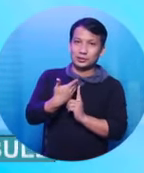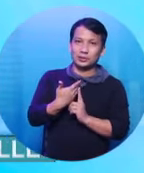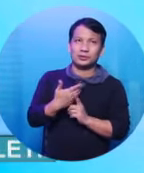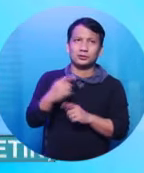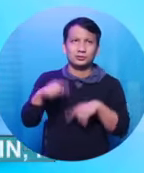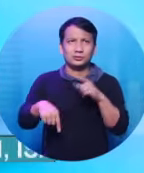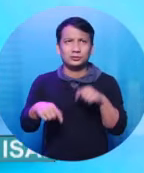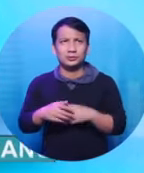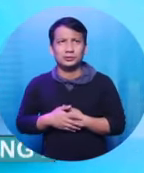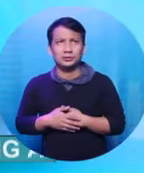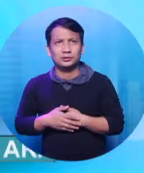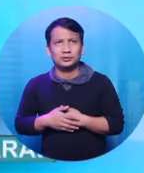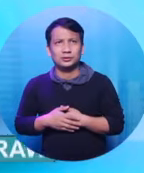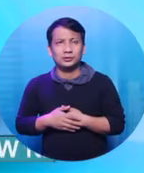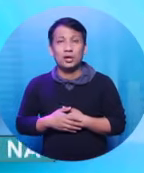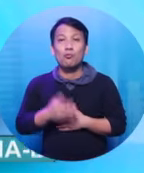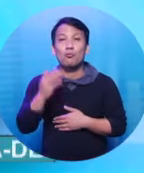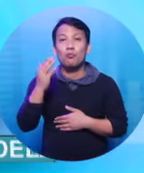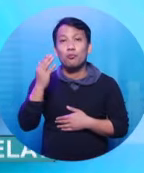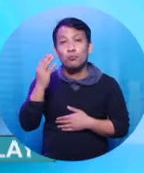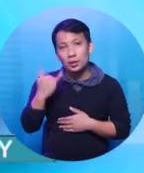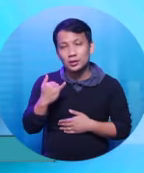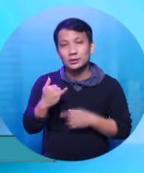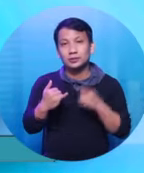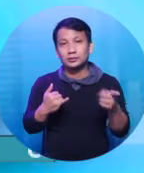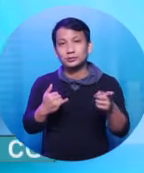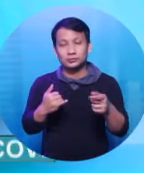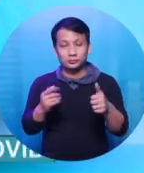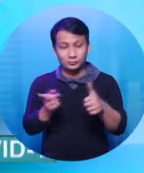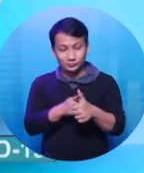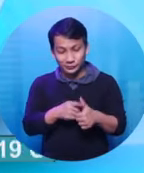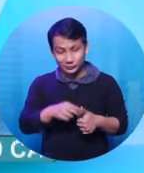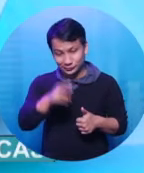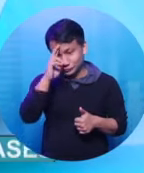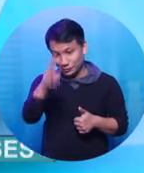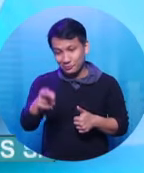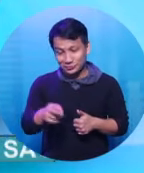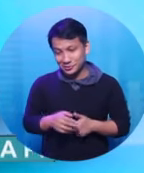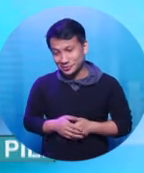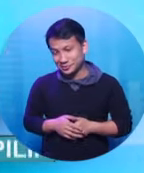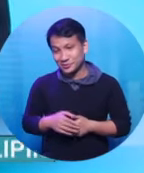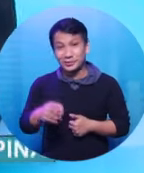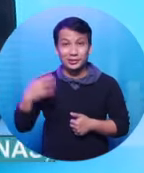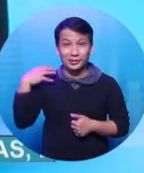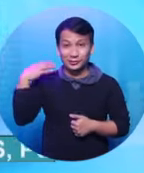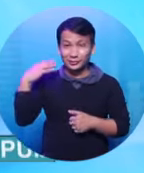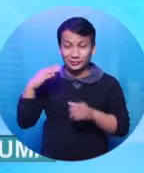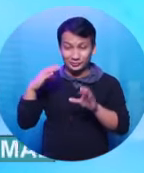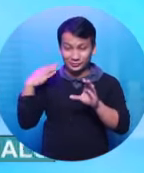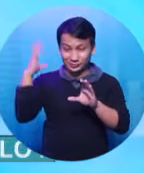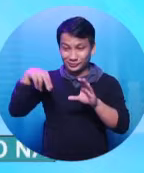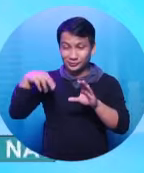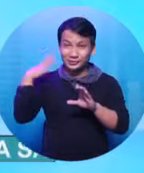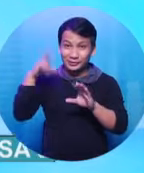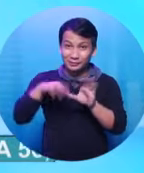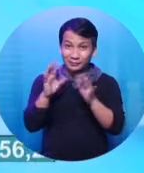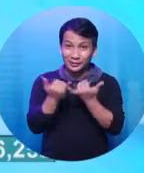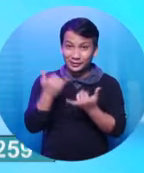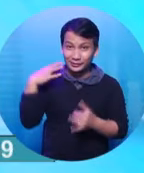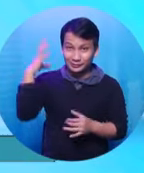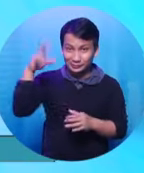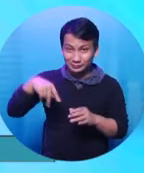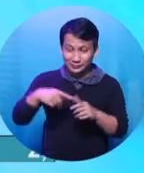na, sapagkat siya ro po ay gwapo. O, di ba? Gwapo si